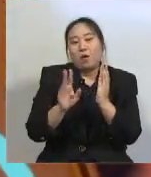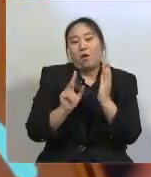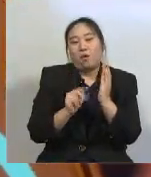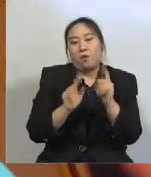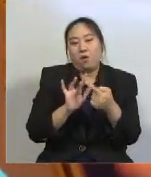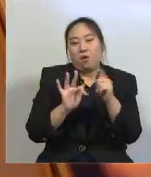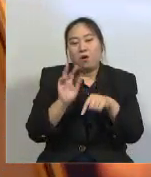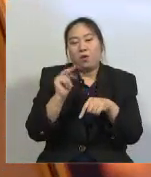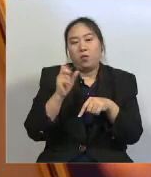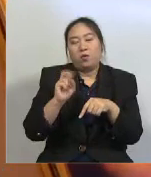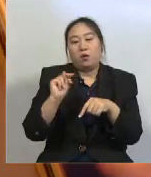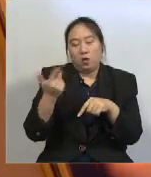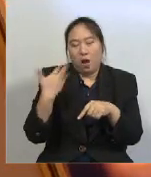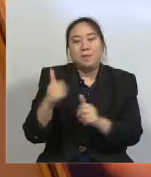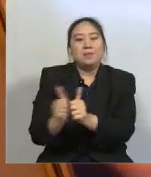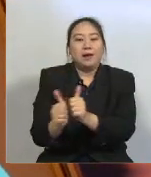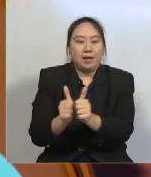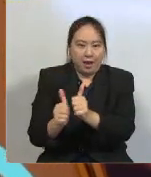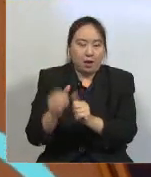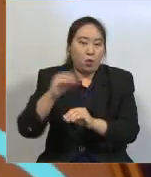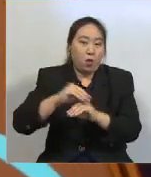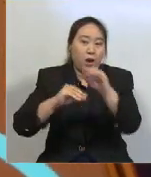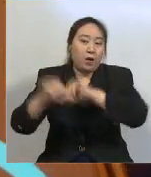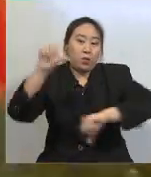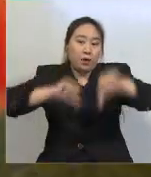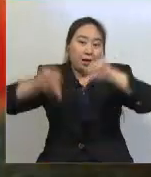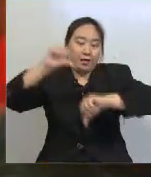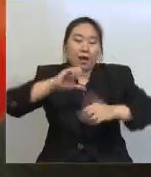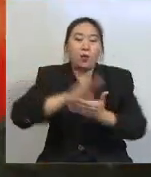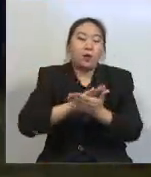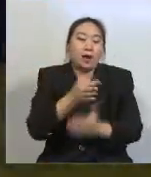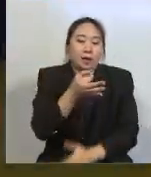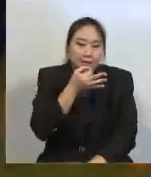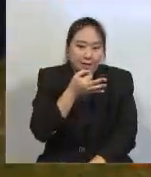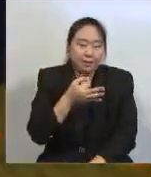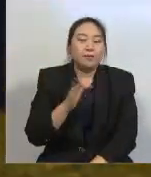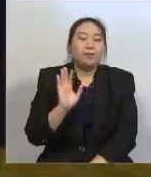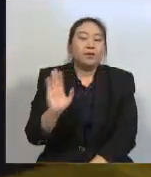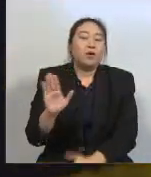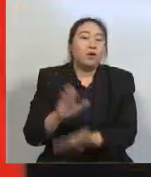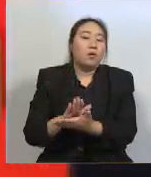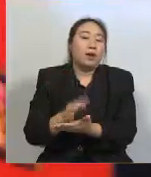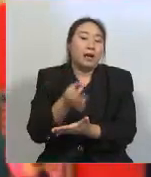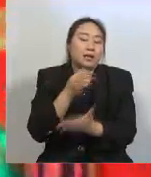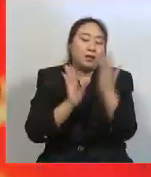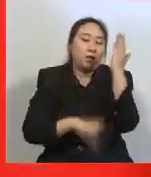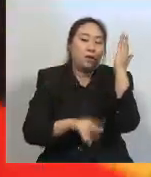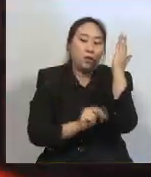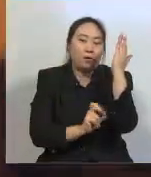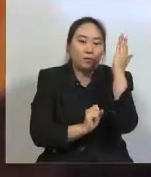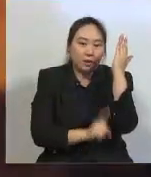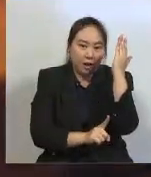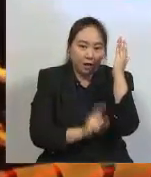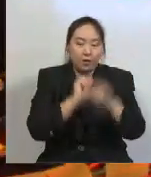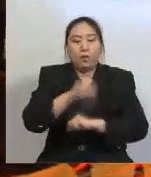ดสิ่งประดิษฐ์ของคนรุ่นใหม่และการประกวดโครงการวิทยาศาสตร์อาชีวศึกษาระดับอาชีวศึกษาจังหวัดนครศรีธรรมรา